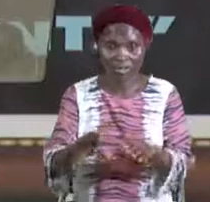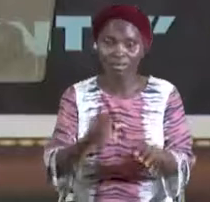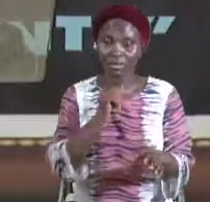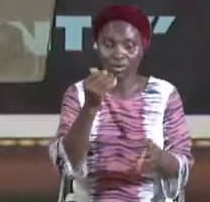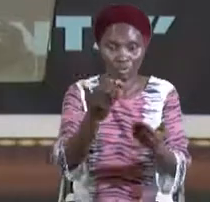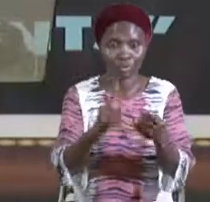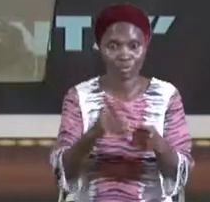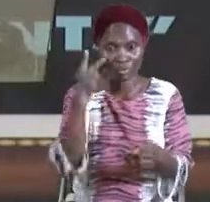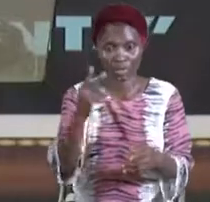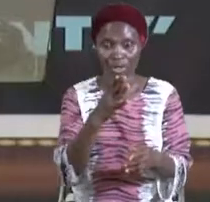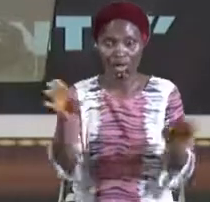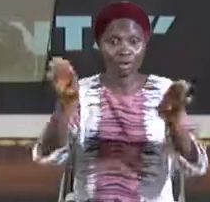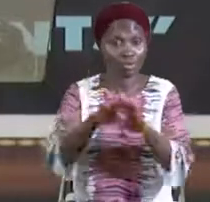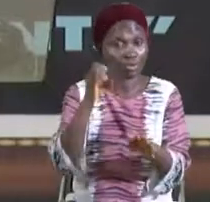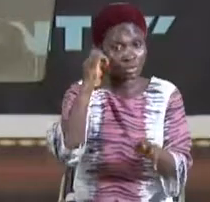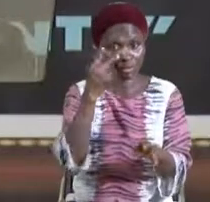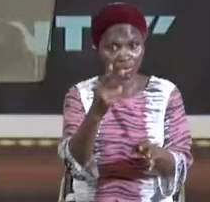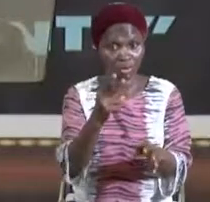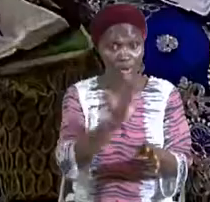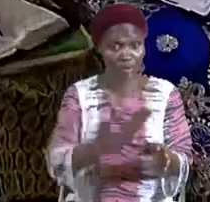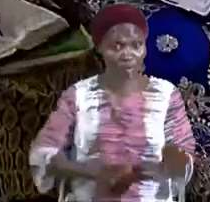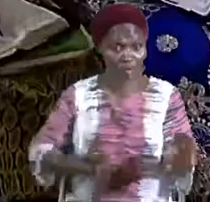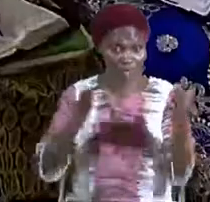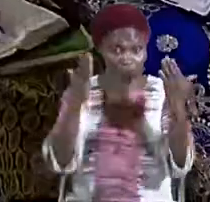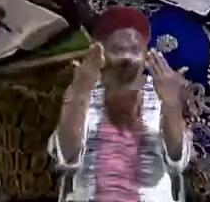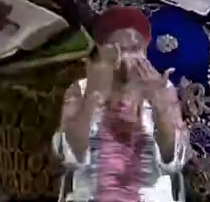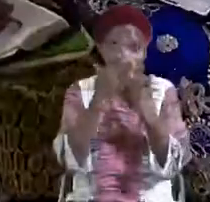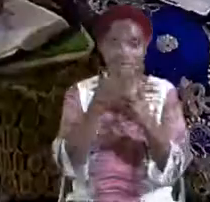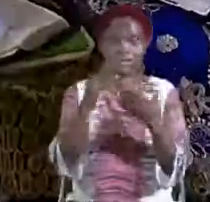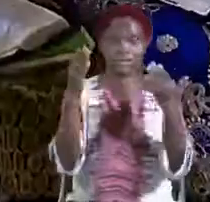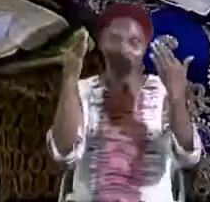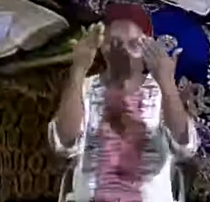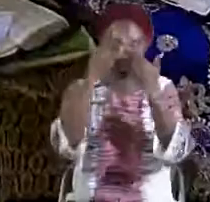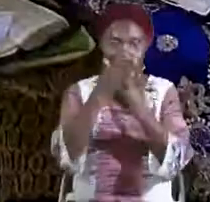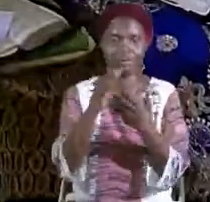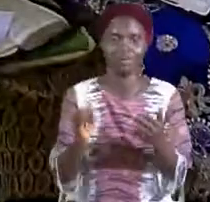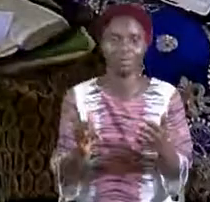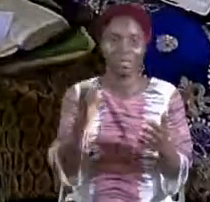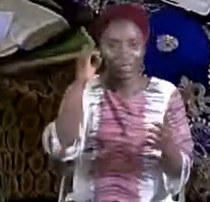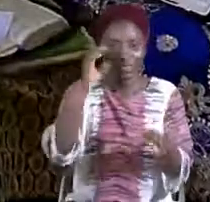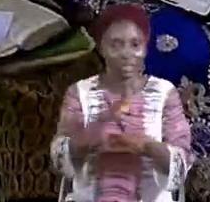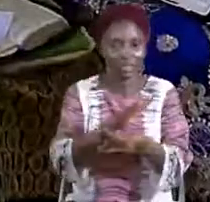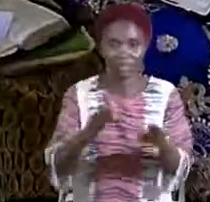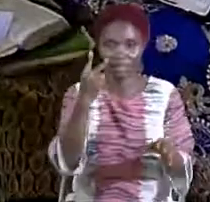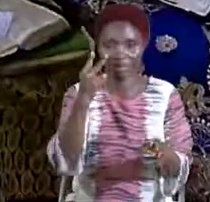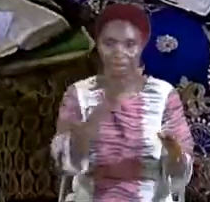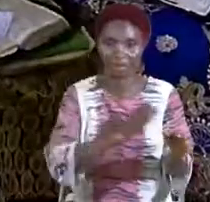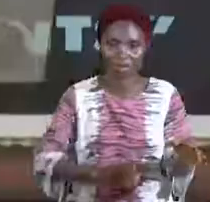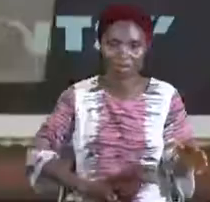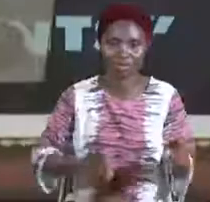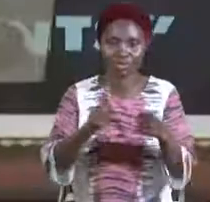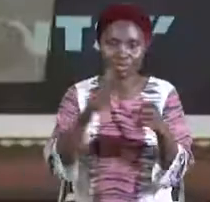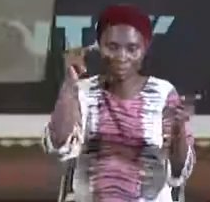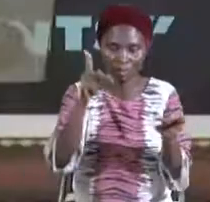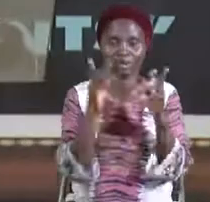s'il a vu Christ faiblement, il n'a pas vu Christ à la perfection. Voyez Luc au chapitre 9.